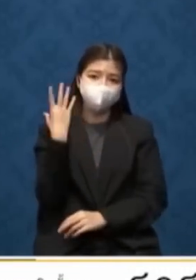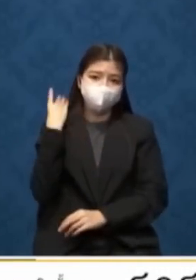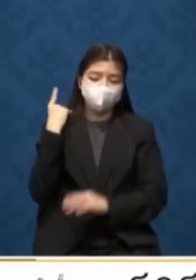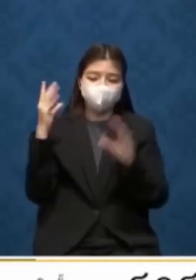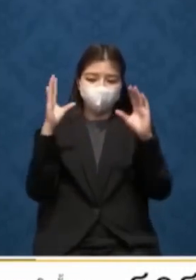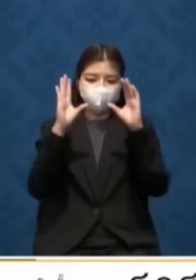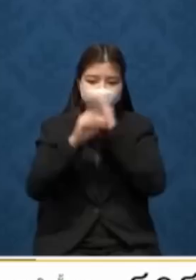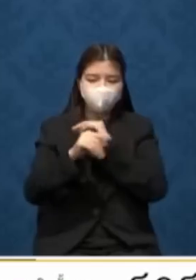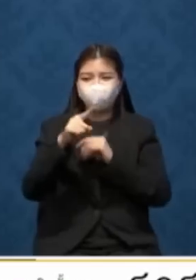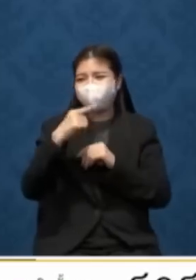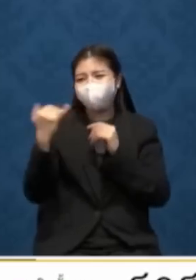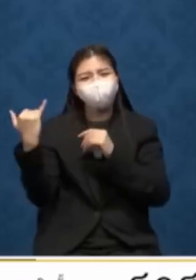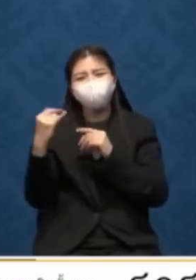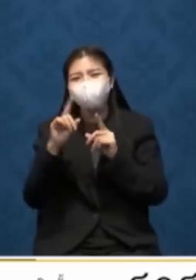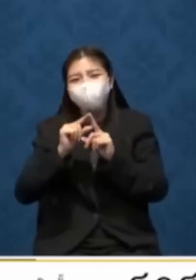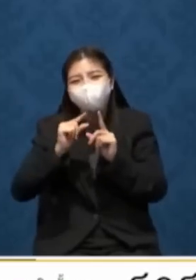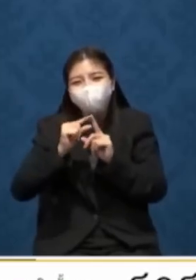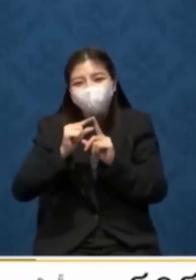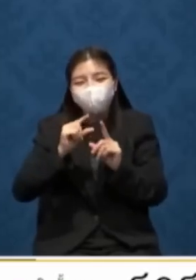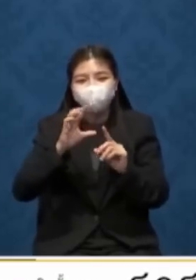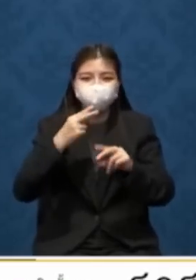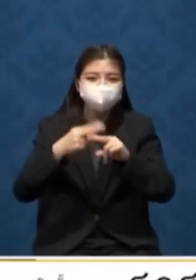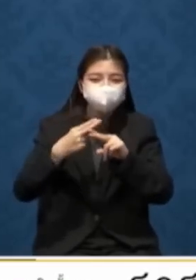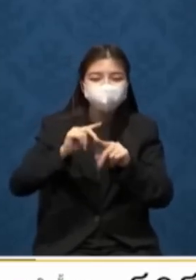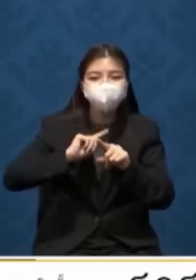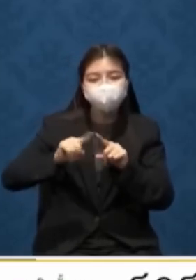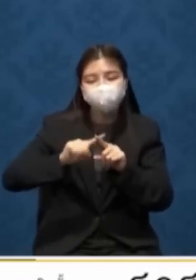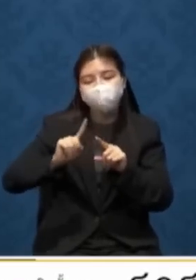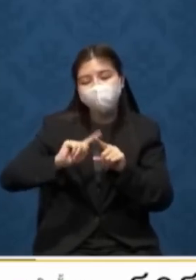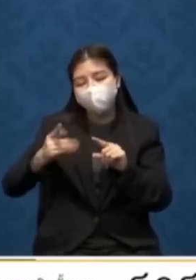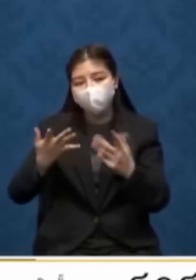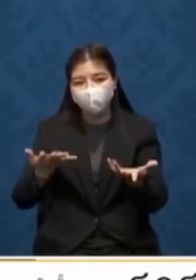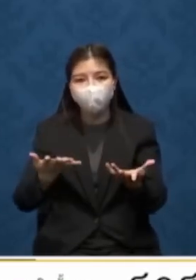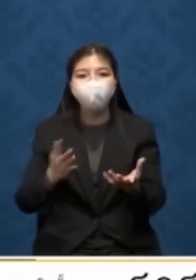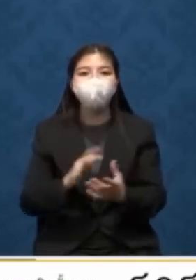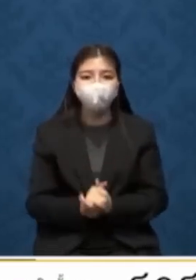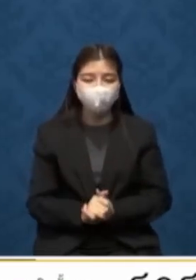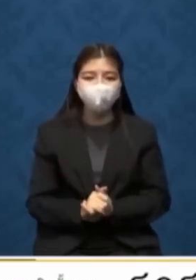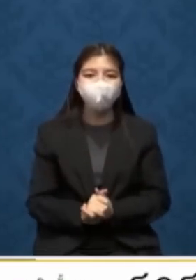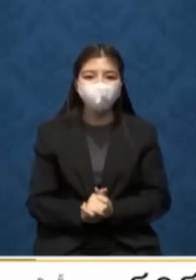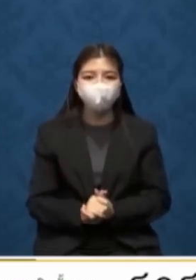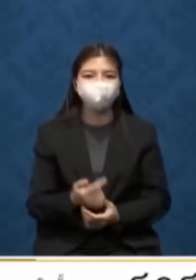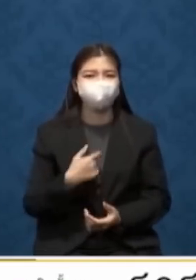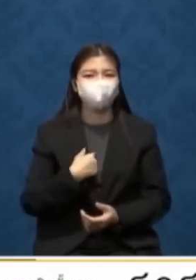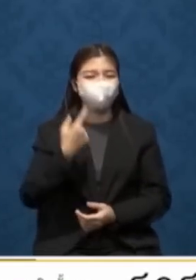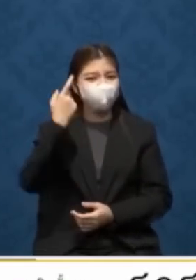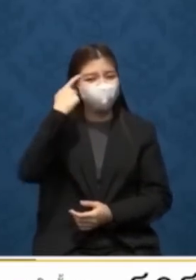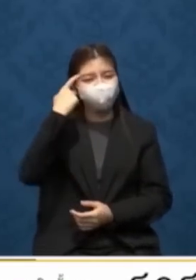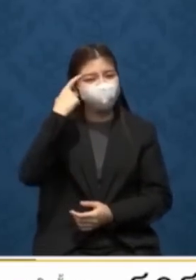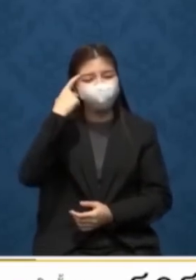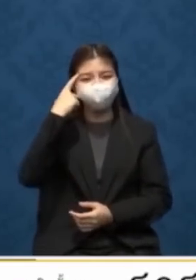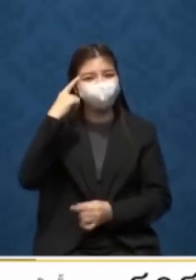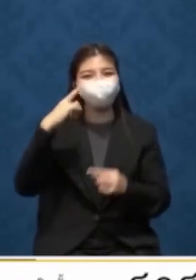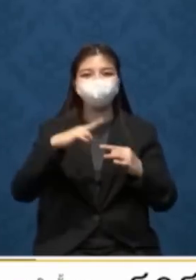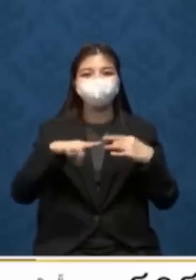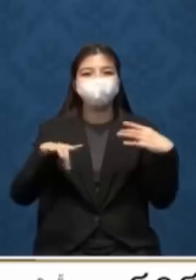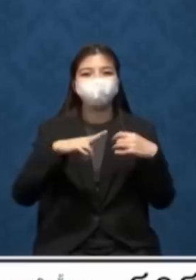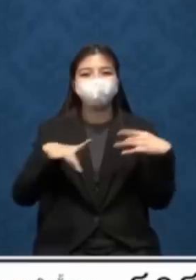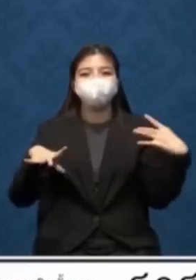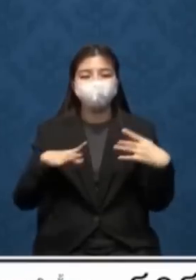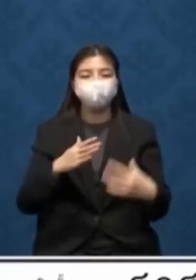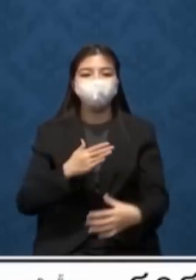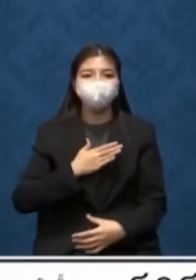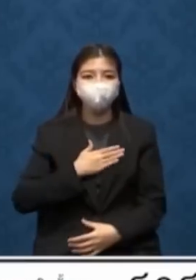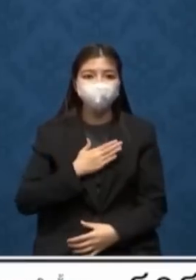ละครมามากมายซึ่งท่านนายกรัฐมนตรีก็ได้ชี้แจงไปแล้วนะครับเพราะฉะนั้นการกล่าวหาแบบนี้ผมคิดว่ามันไม่เป็นธรรมนะครับซึ่งผ